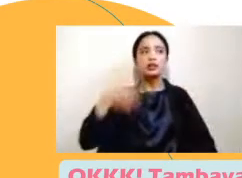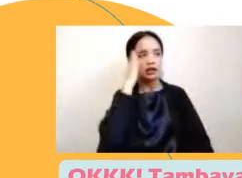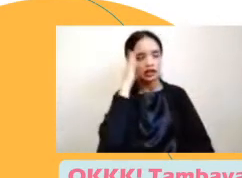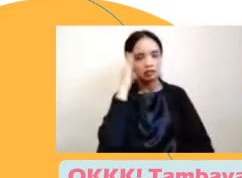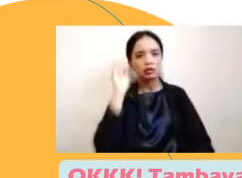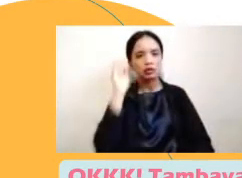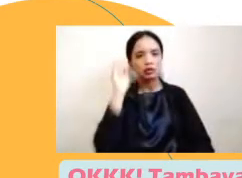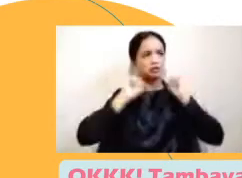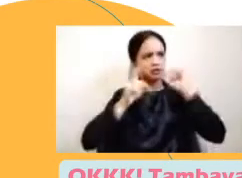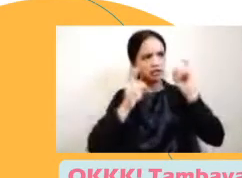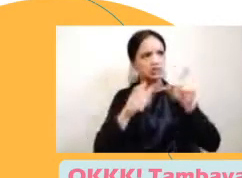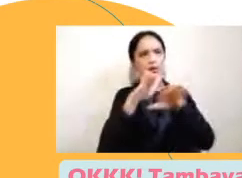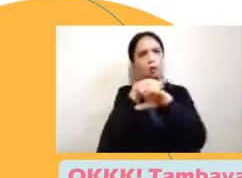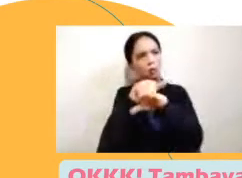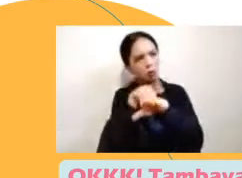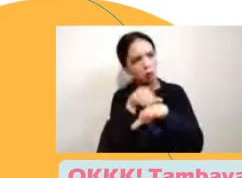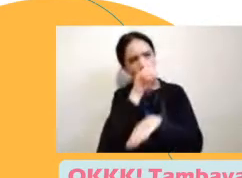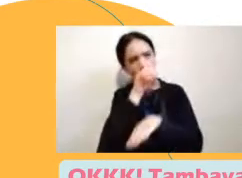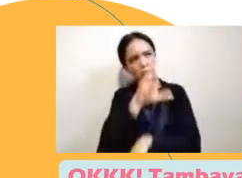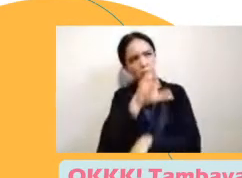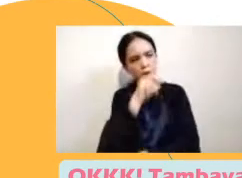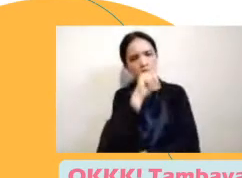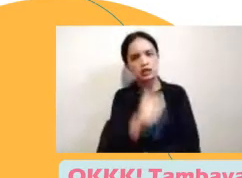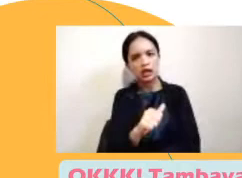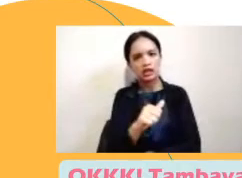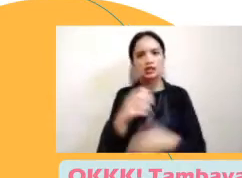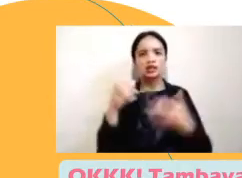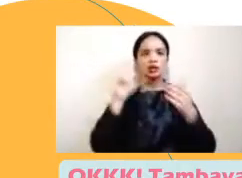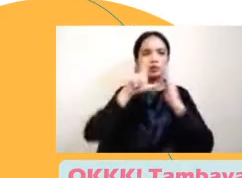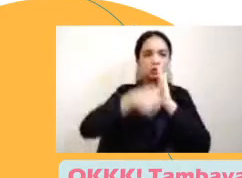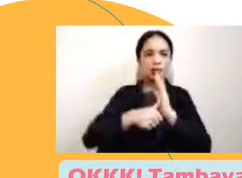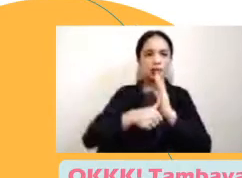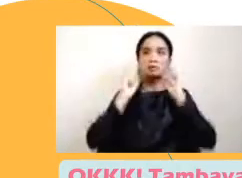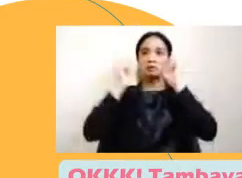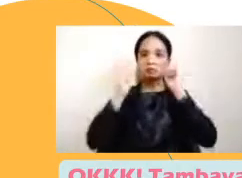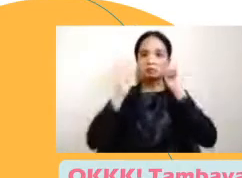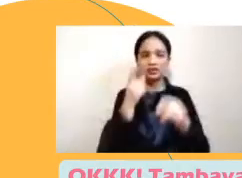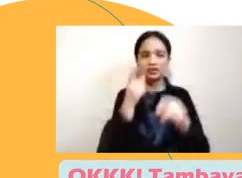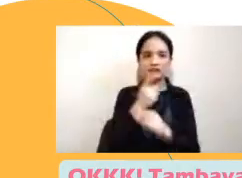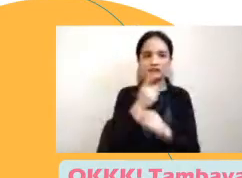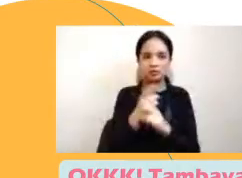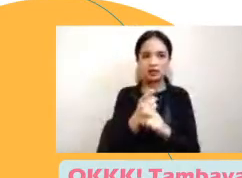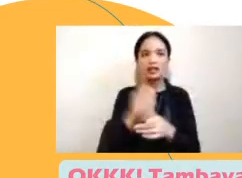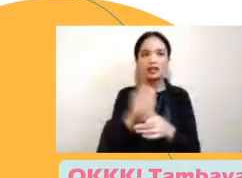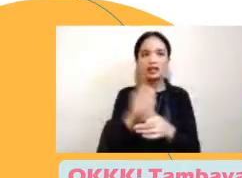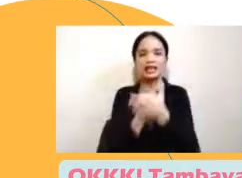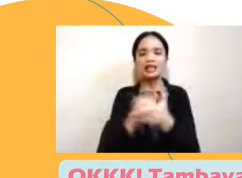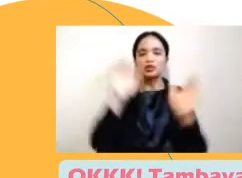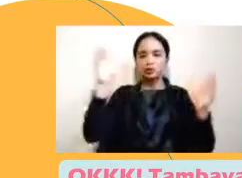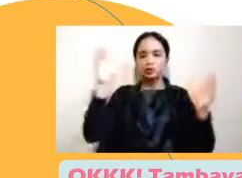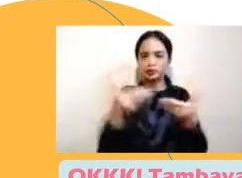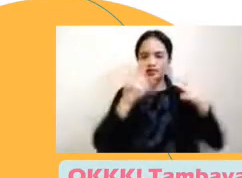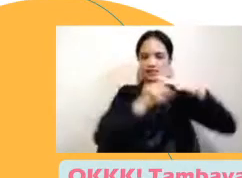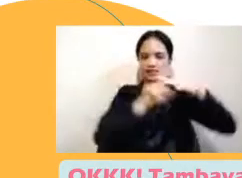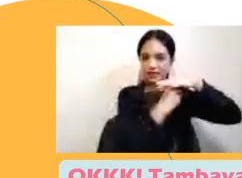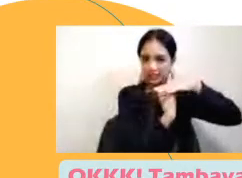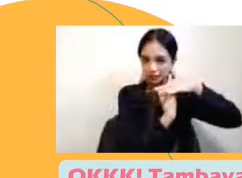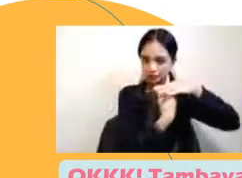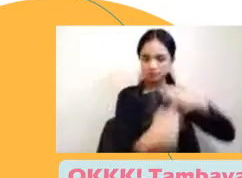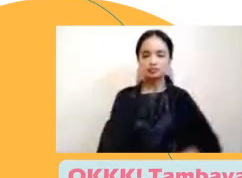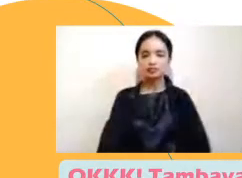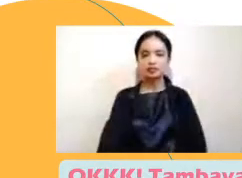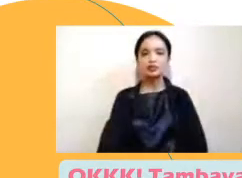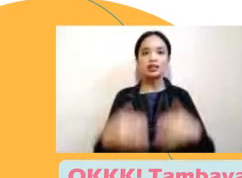ba to o hindi. Or malay na, mamaya bumilis, di ba? So, then that's the intro. And then you have